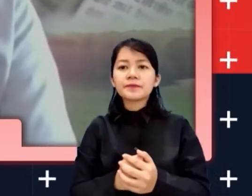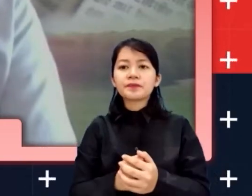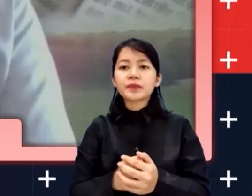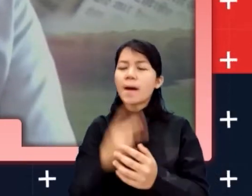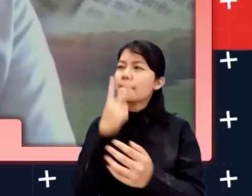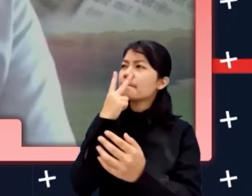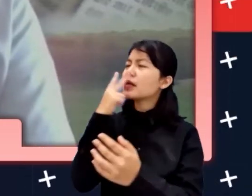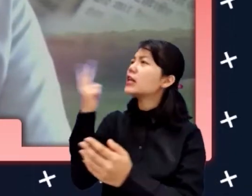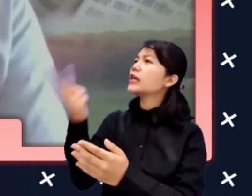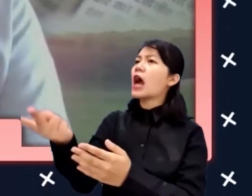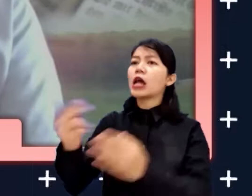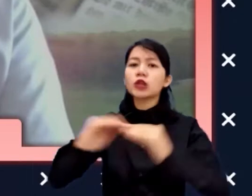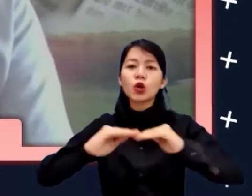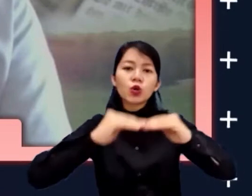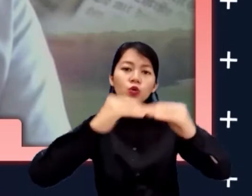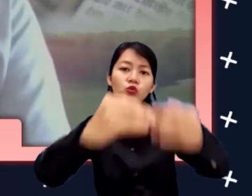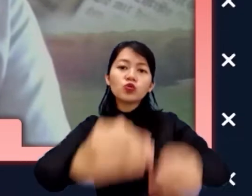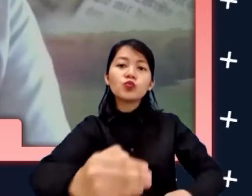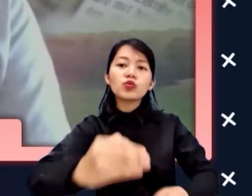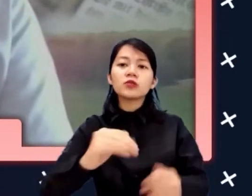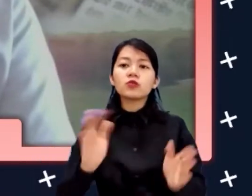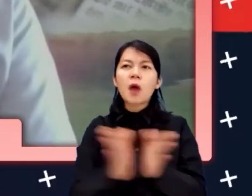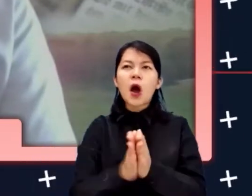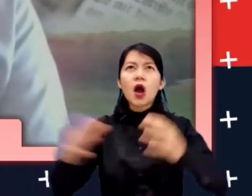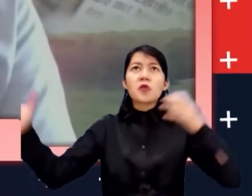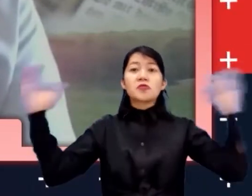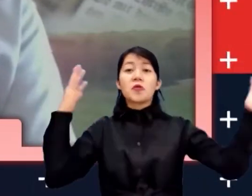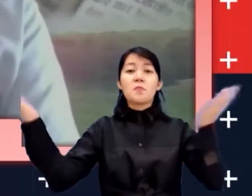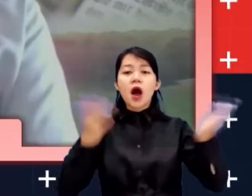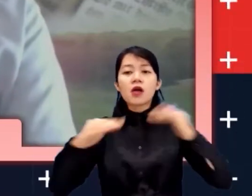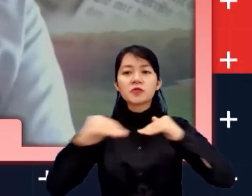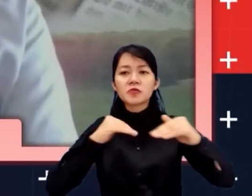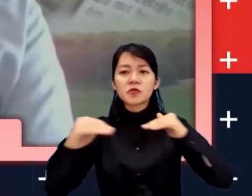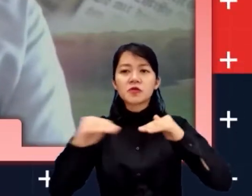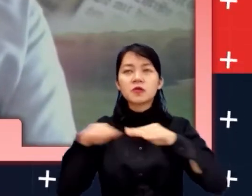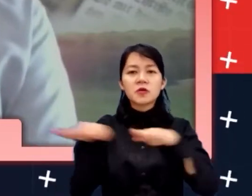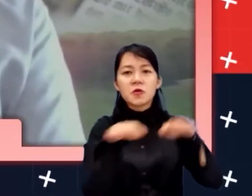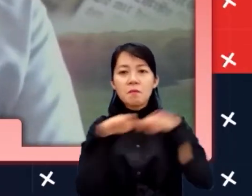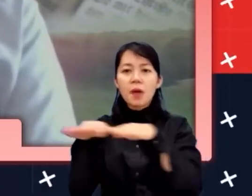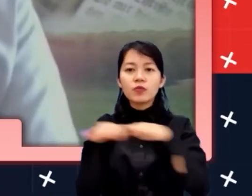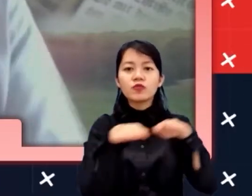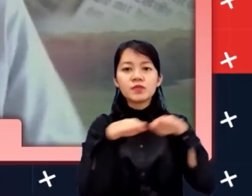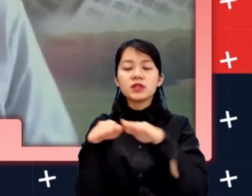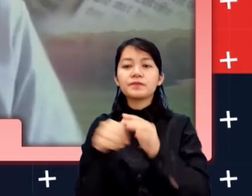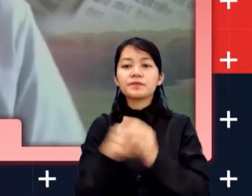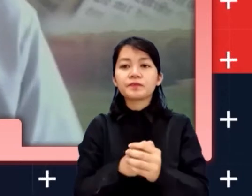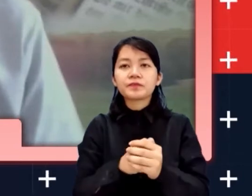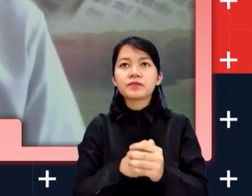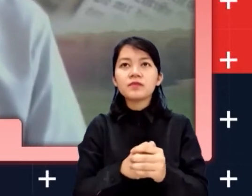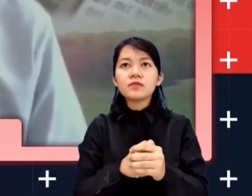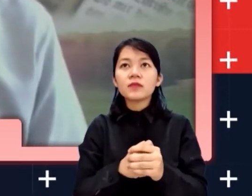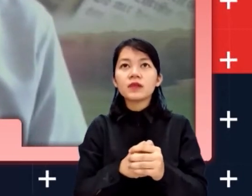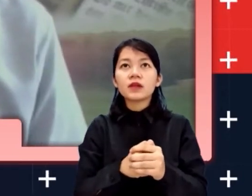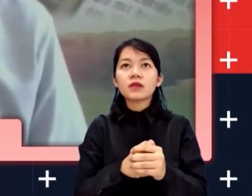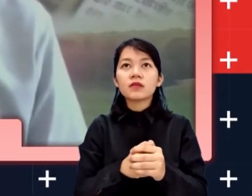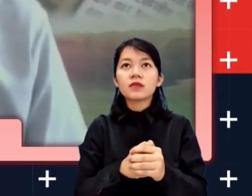bumi dan selanjutnya yang menyatakan bahwa Tuhan Yesus telah bangkit pada hari yang